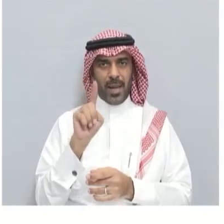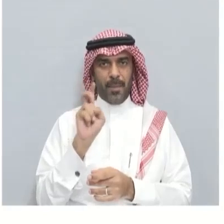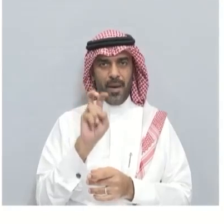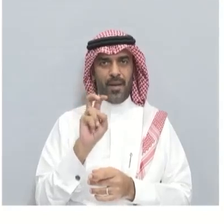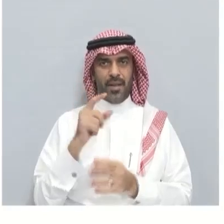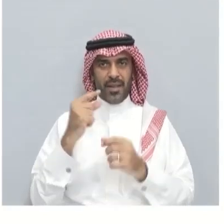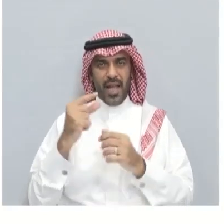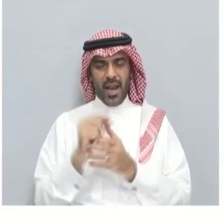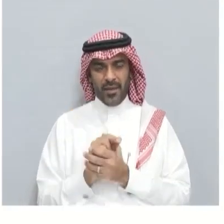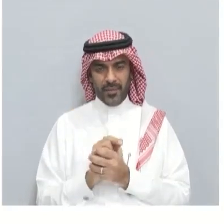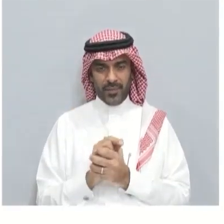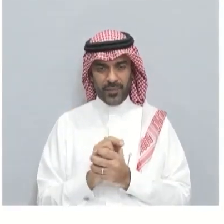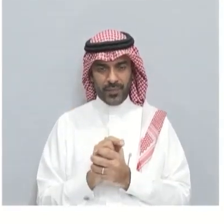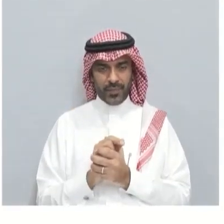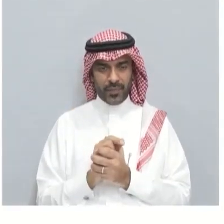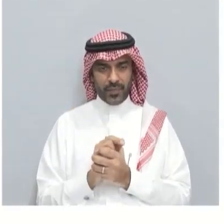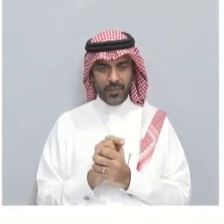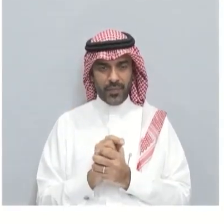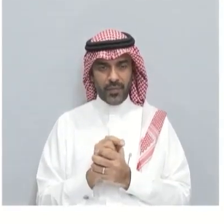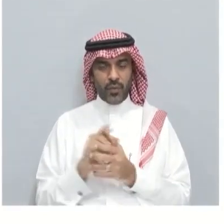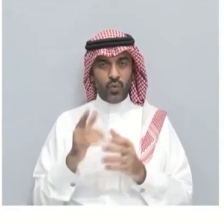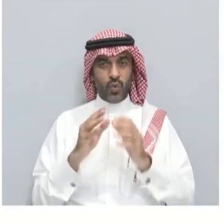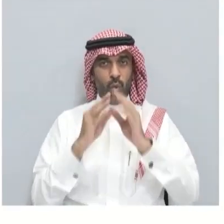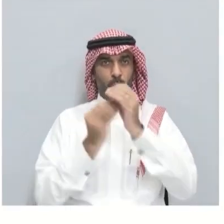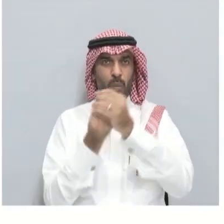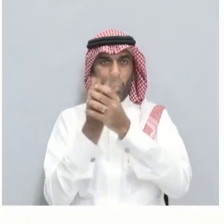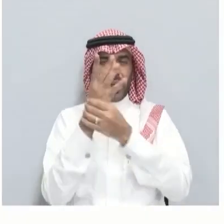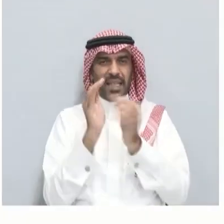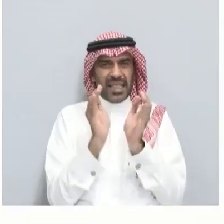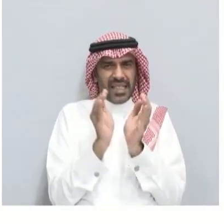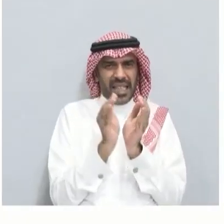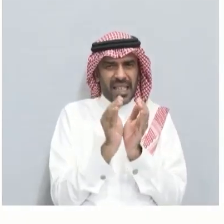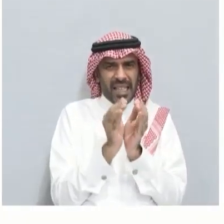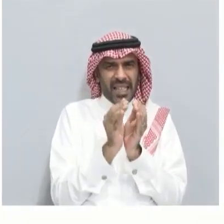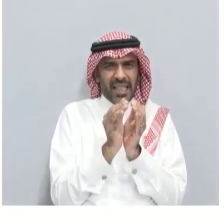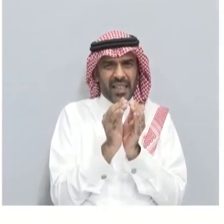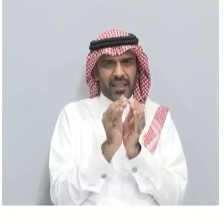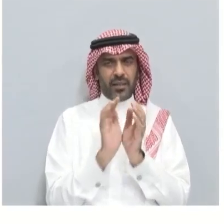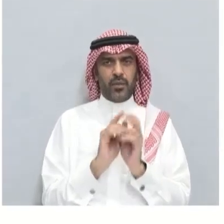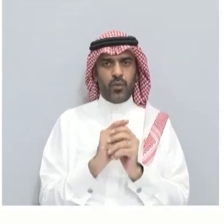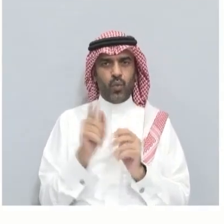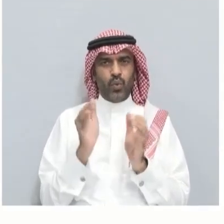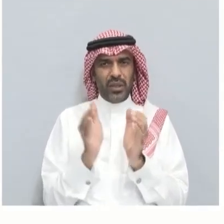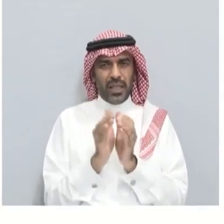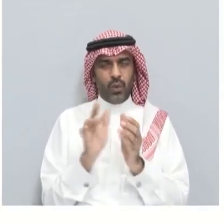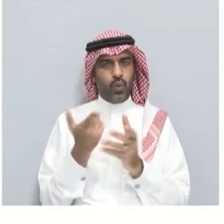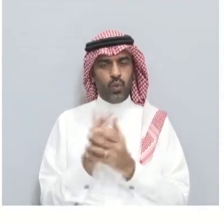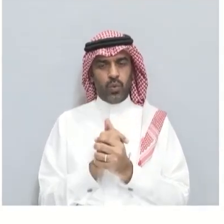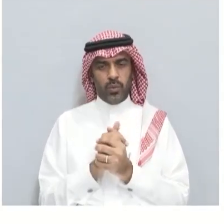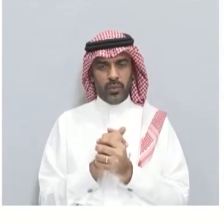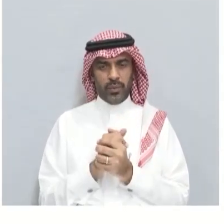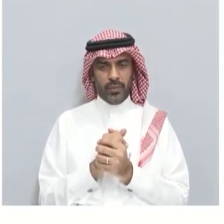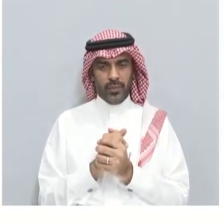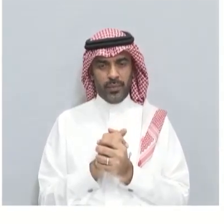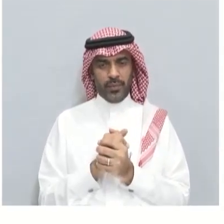المركبه اي انواع البراكين الاتيه صغير الحجم وحوافه شديده الانحدار عندما